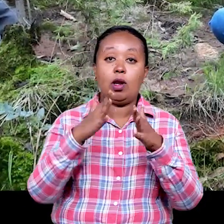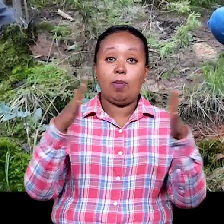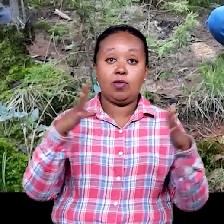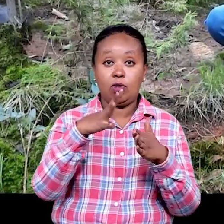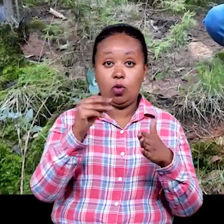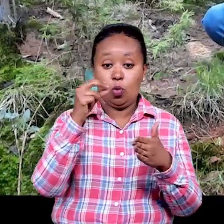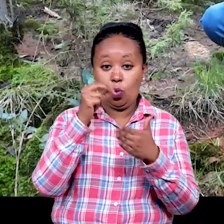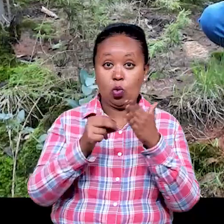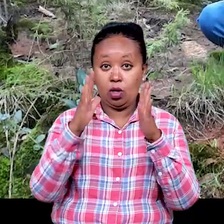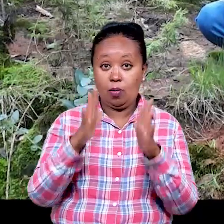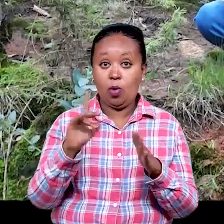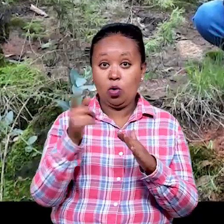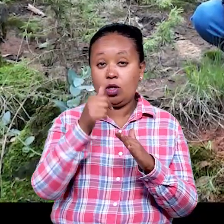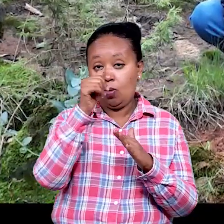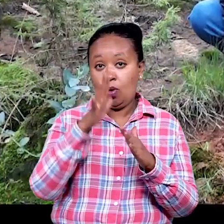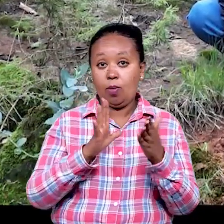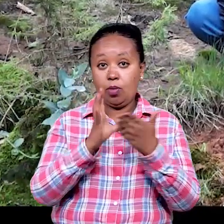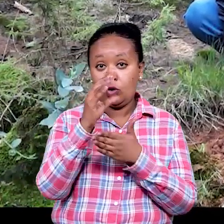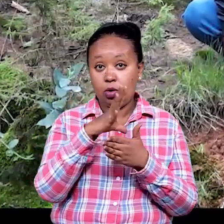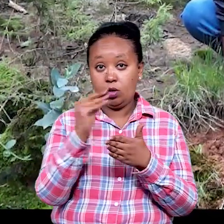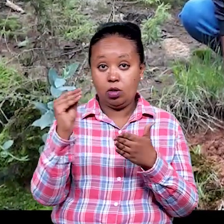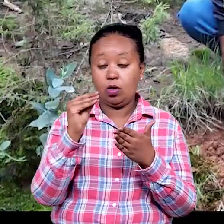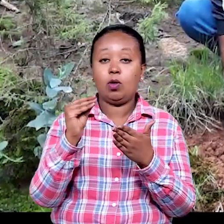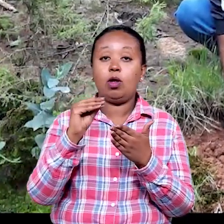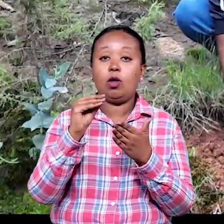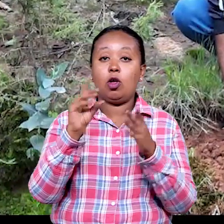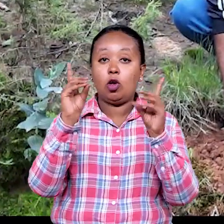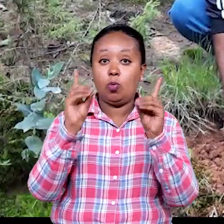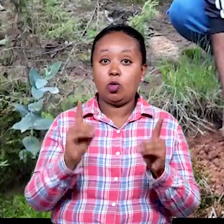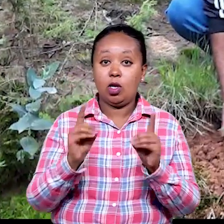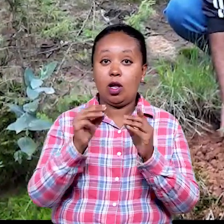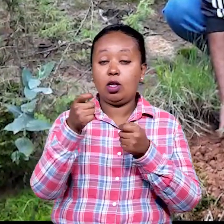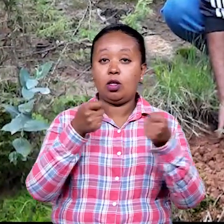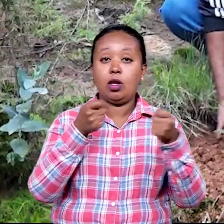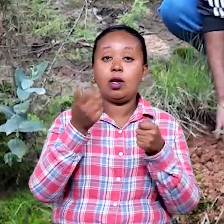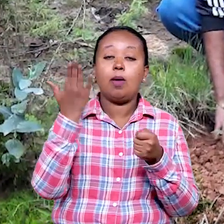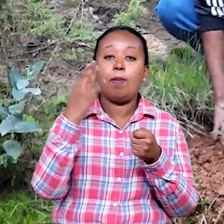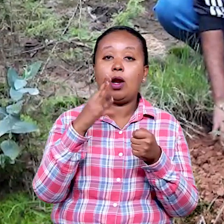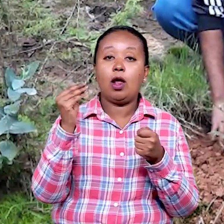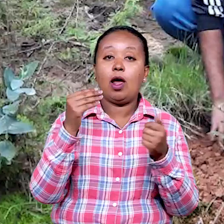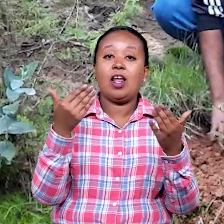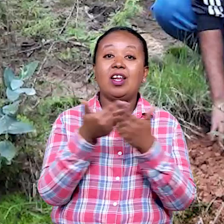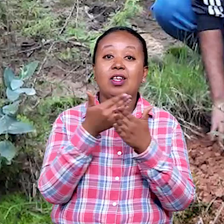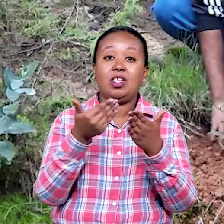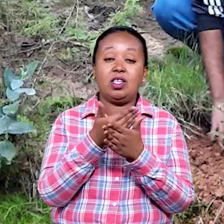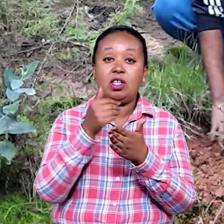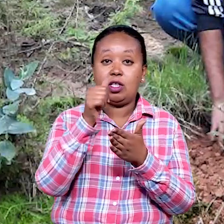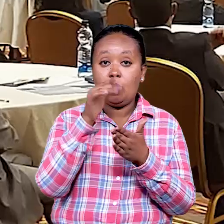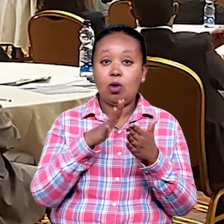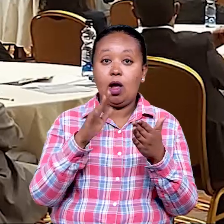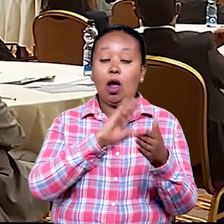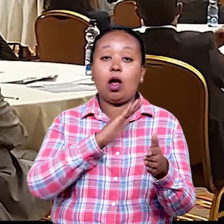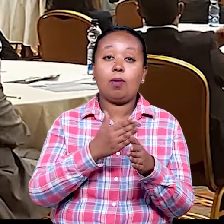የሚሆን ቦታን ለማስፋትና ውጤታማ የሆኑ የሰብአዊ መብቶችና የዲሞክራሲ አስተዳደር ስራዎችን ለማረጋገጥ ነባርና አዳዲስ የሰብአዊ